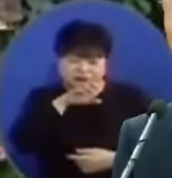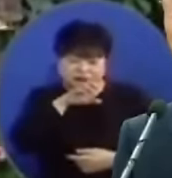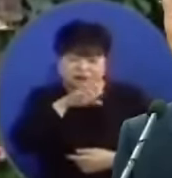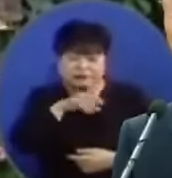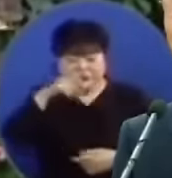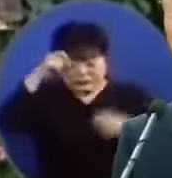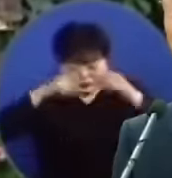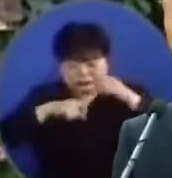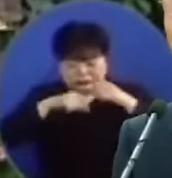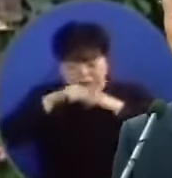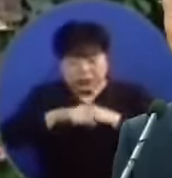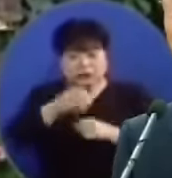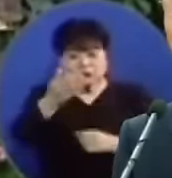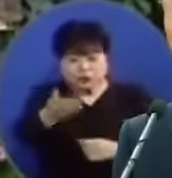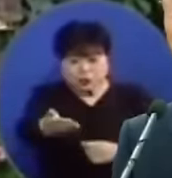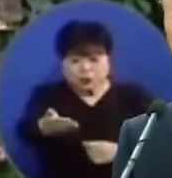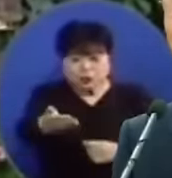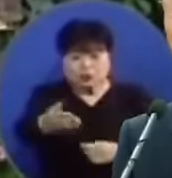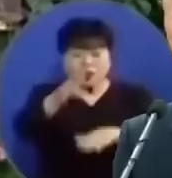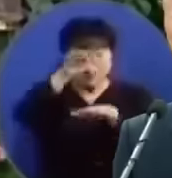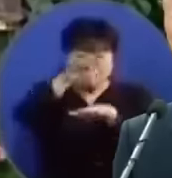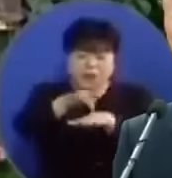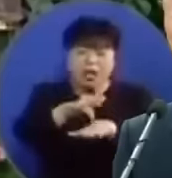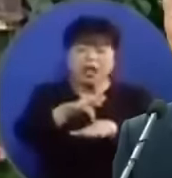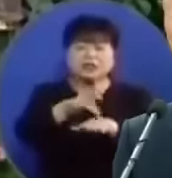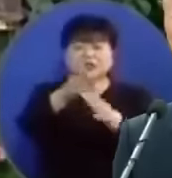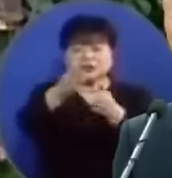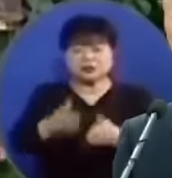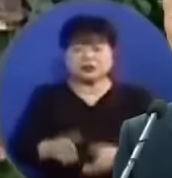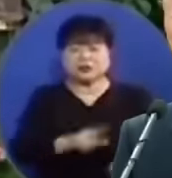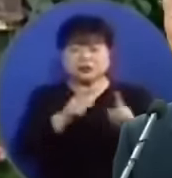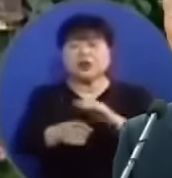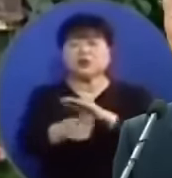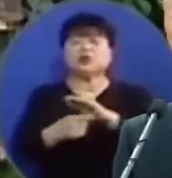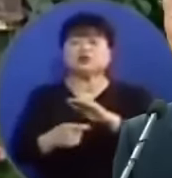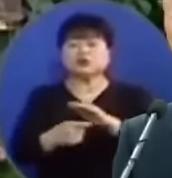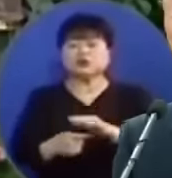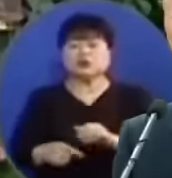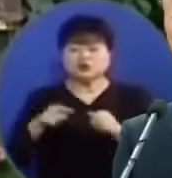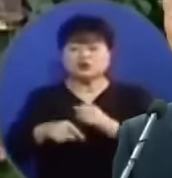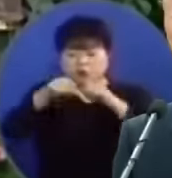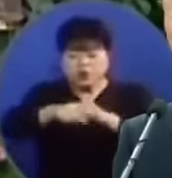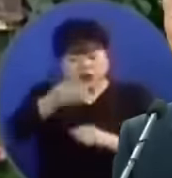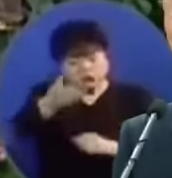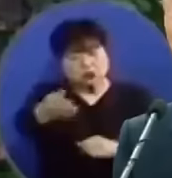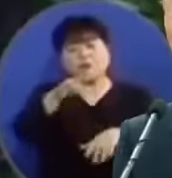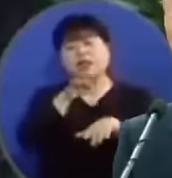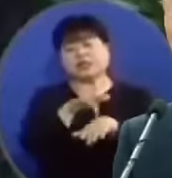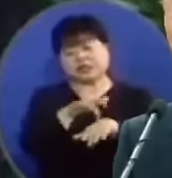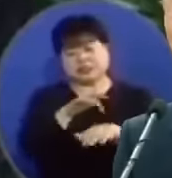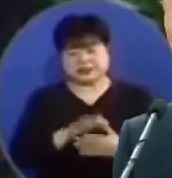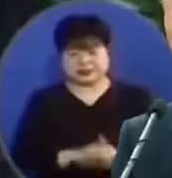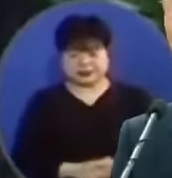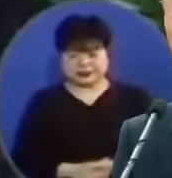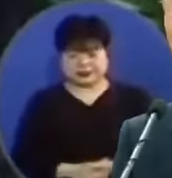좌절과 절망을 가져오는 것입니다. 마귀는 이를 통하여 우리의 삶을 도역질하고 죽이고 멸망시키는 것입니다.